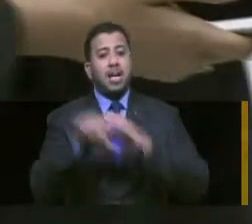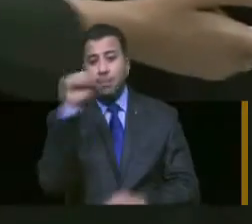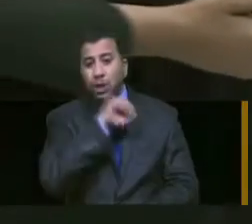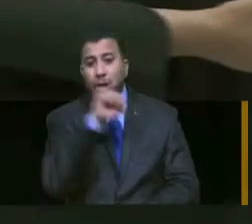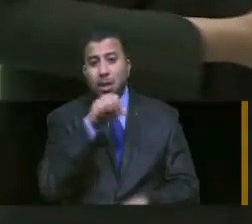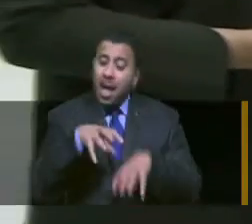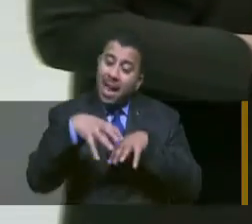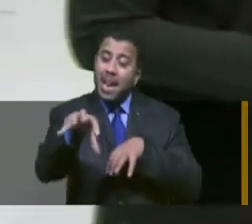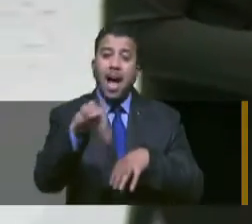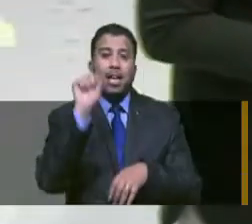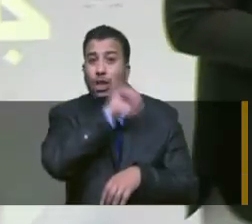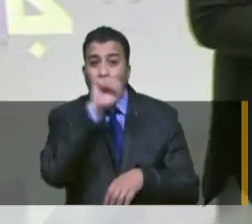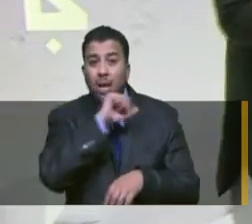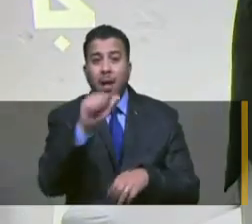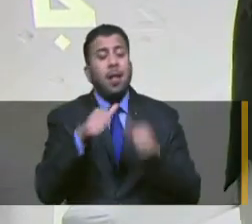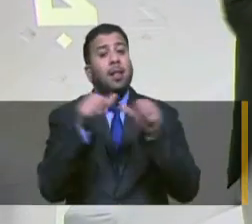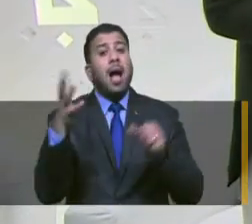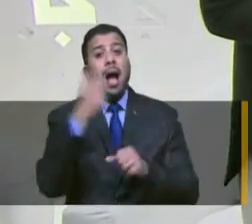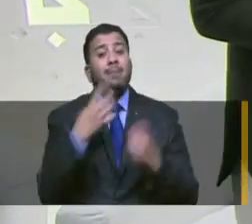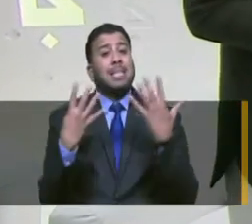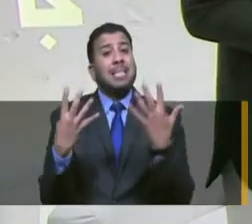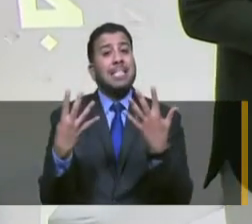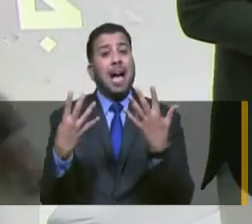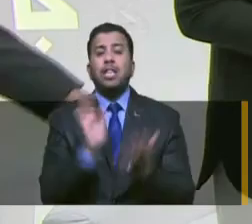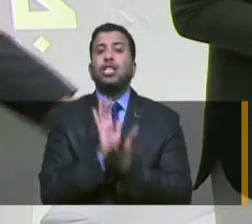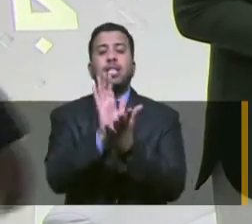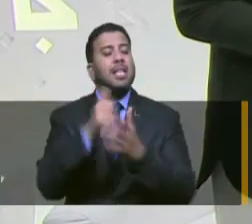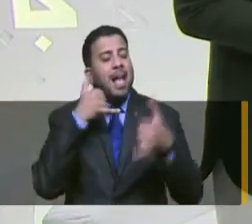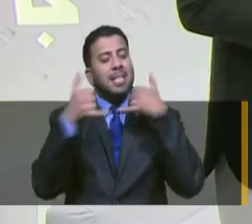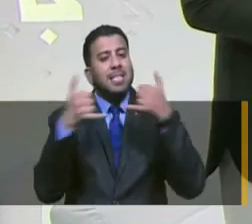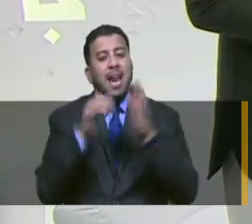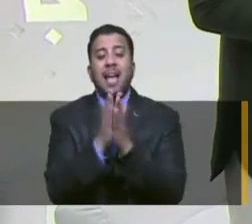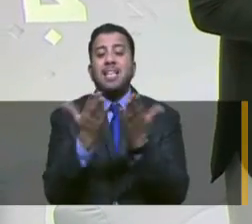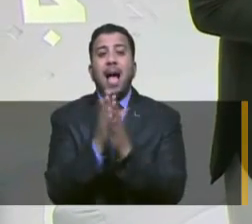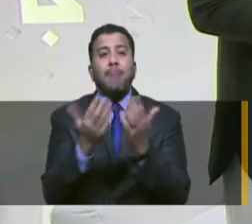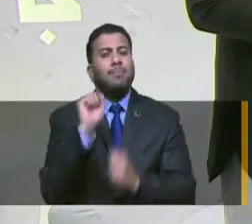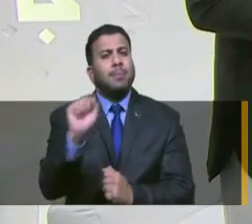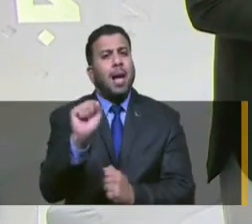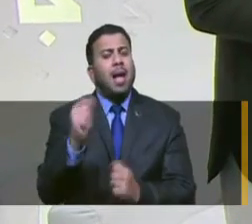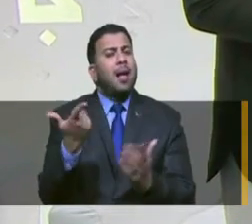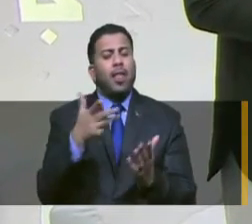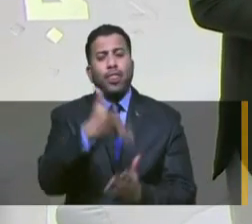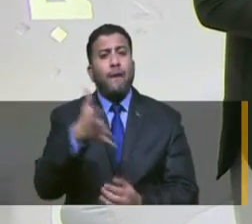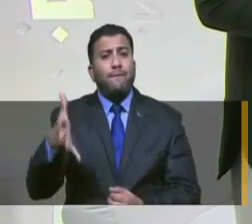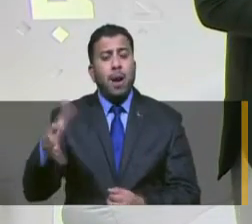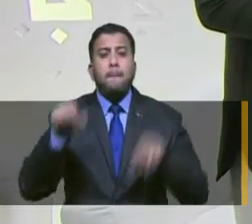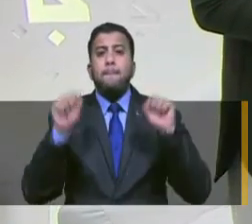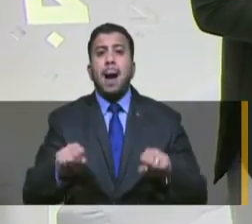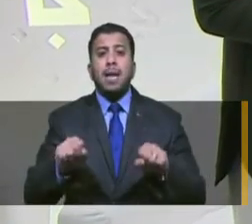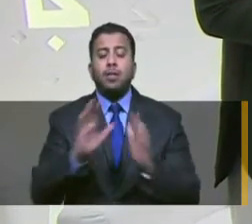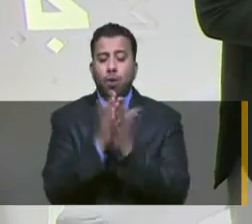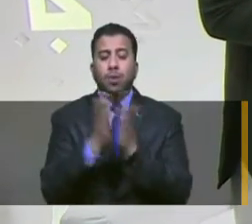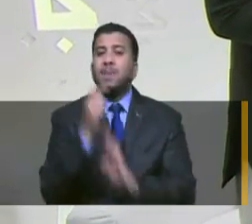في جناح الإمارة إطلاق النسخة 9 من جائزة اتصالات لكتاب الطفل التي ينظمها المجلس الإماراتي